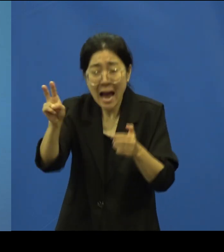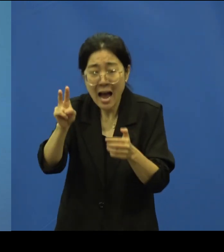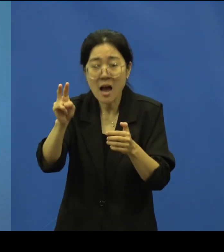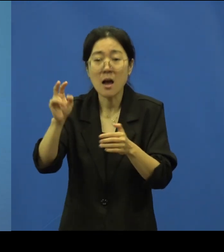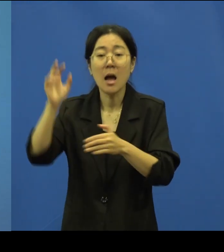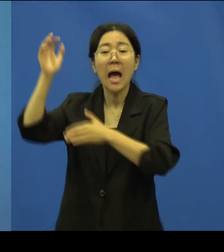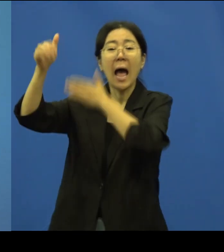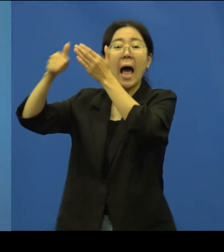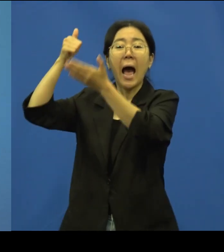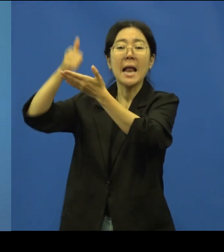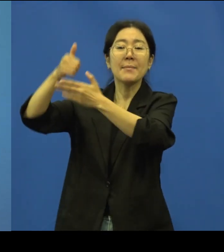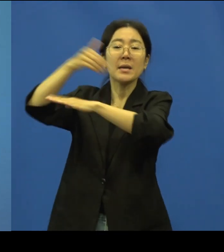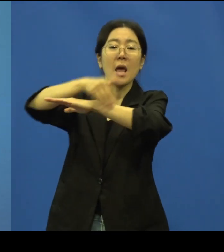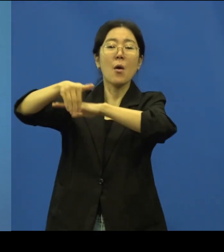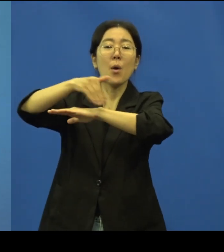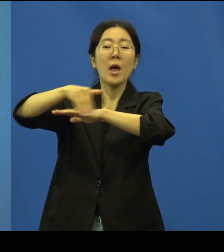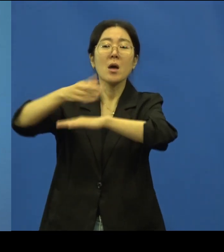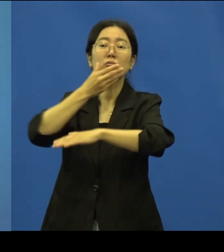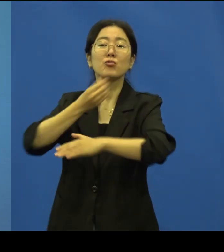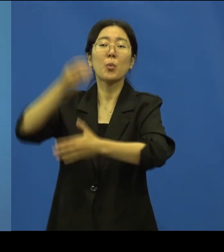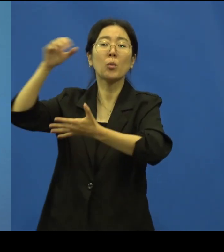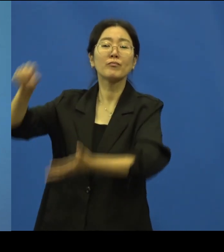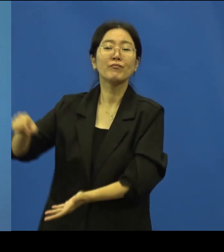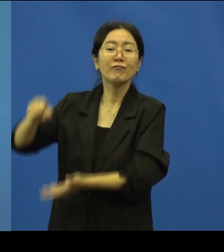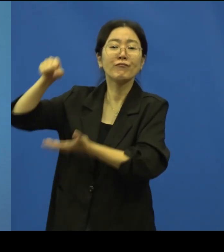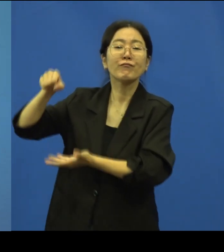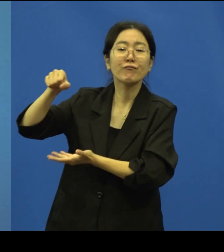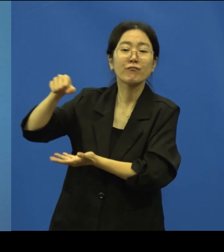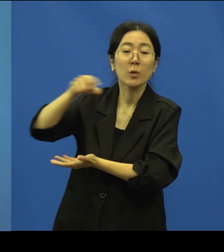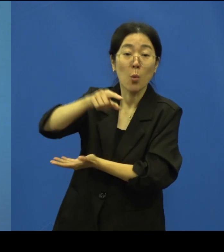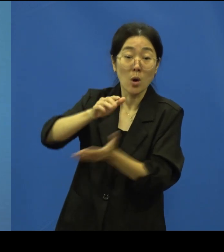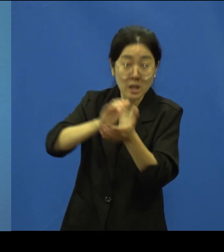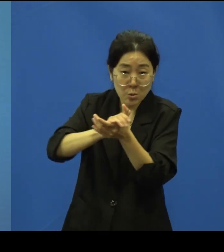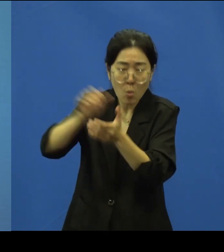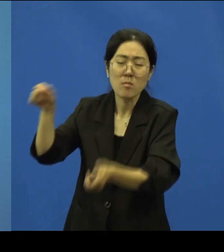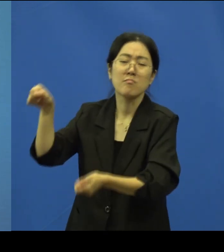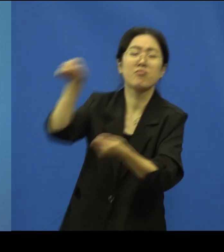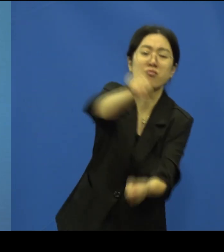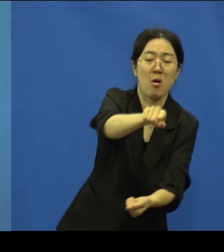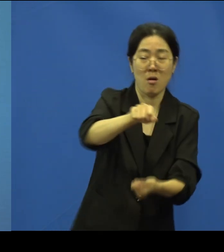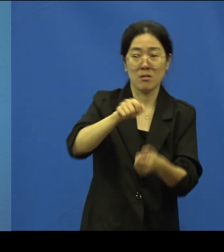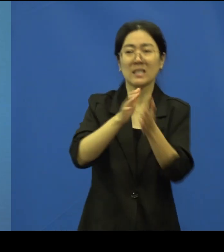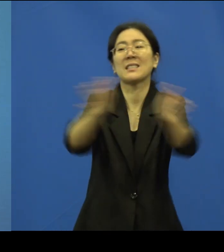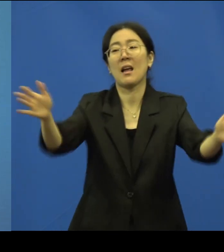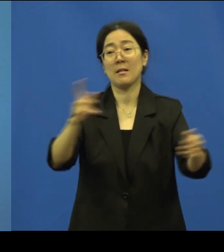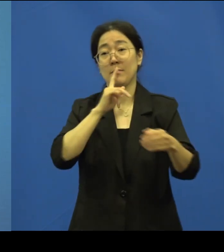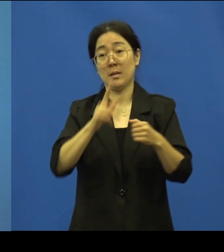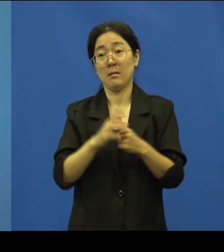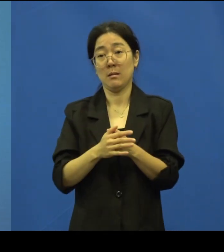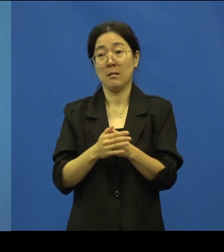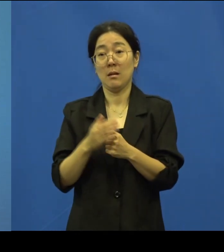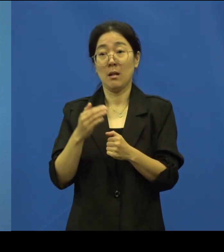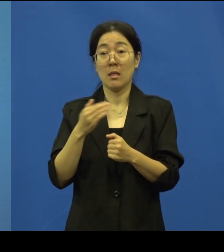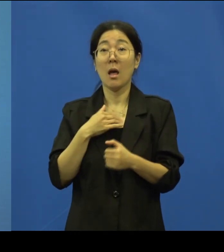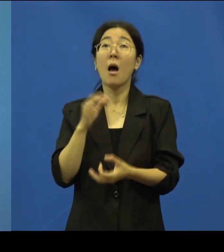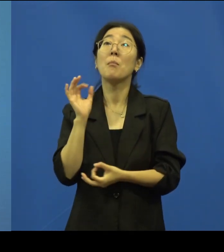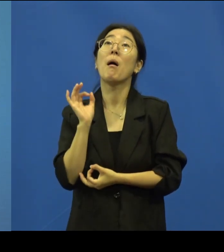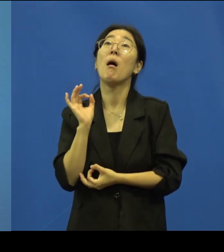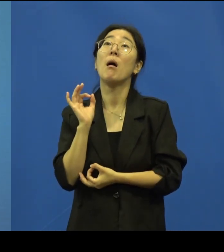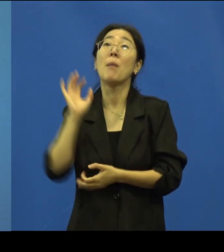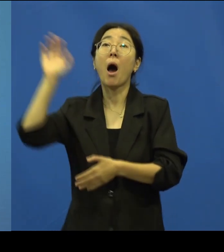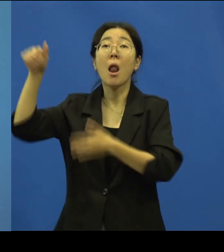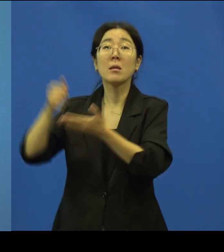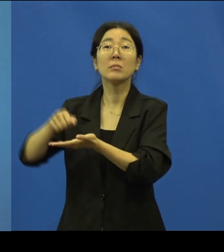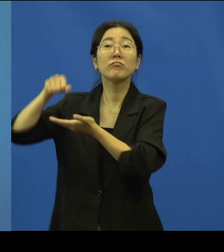하나님이 작정하신 그 놀라운 축복의 사건들이, 하나님이 약속한 하나님의 통치가 우리의 가정에,